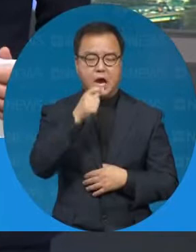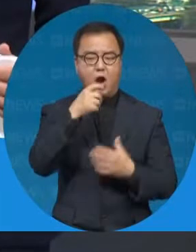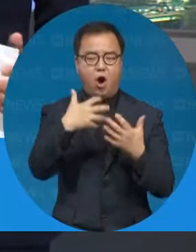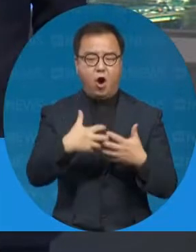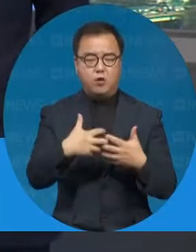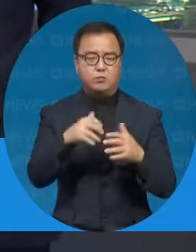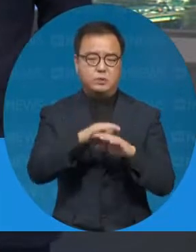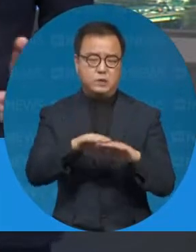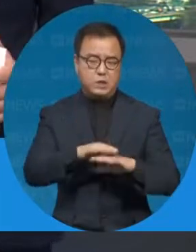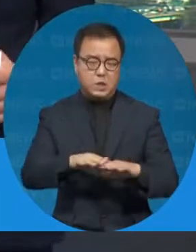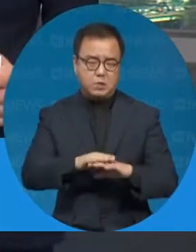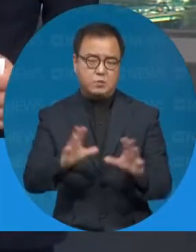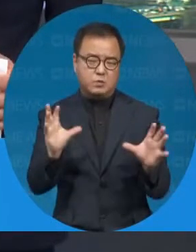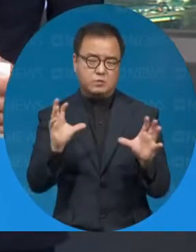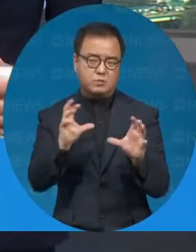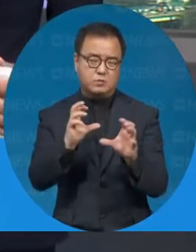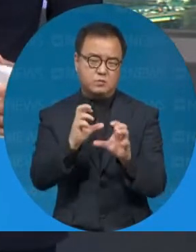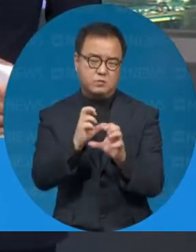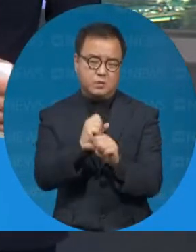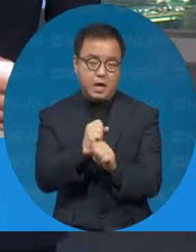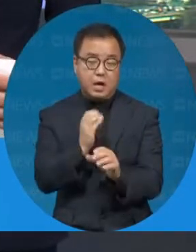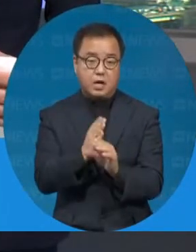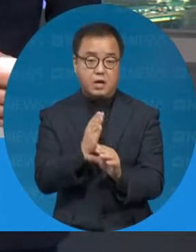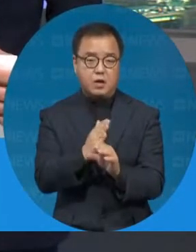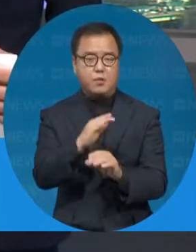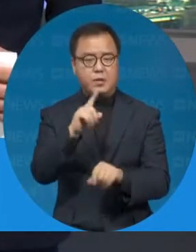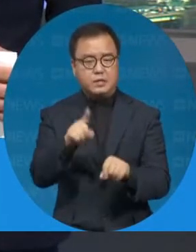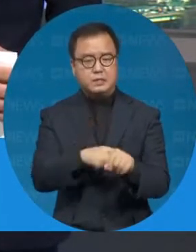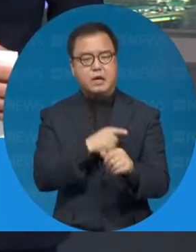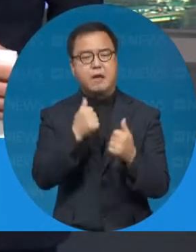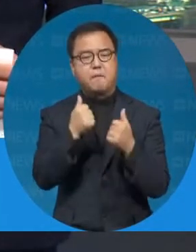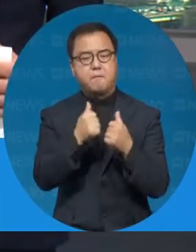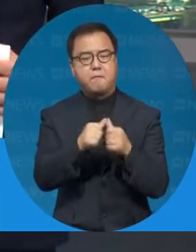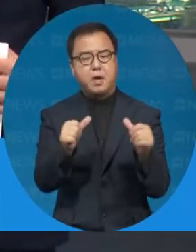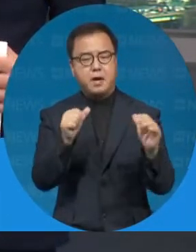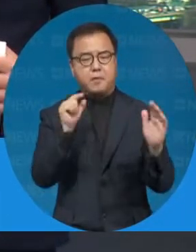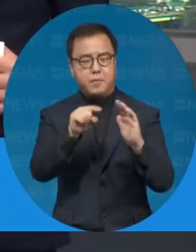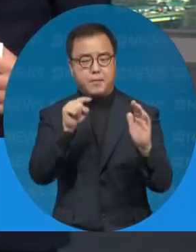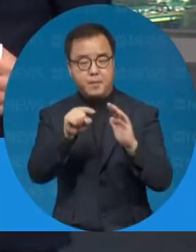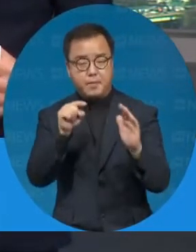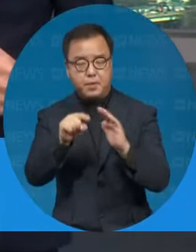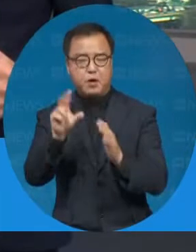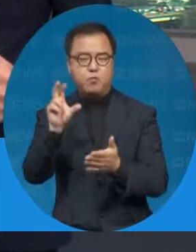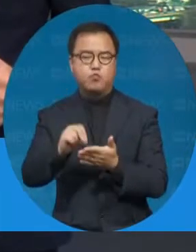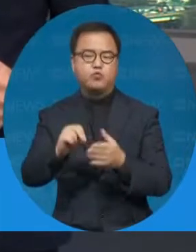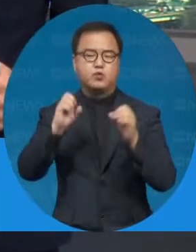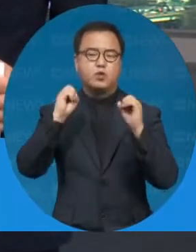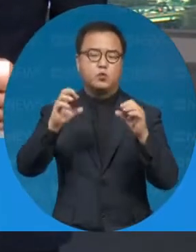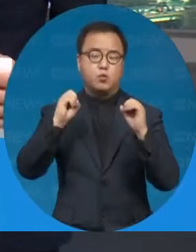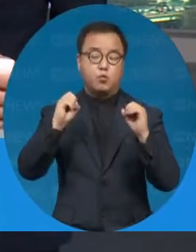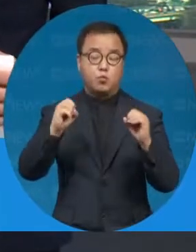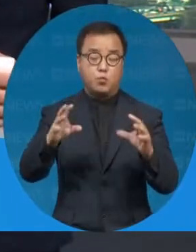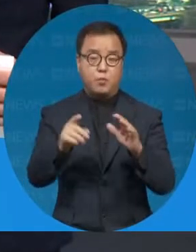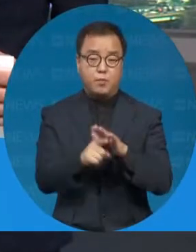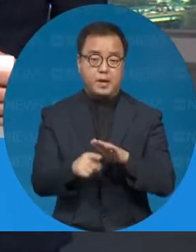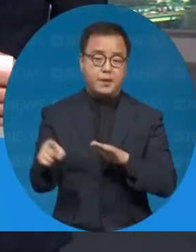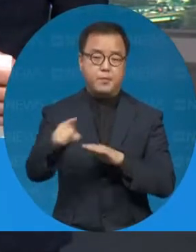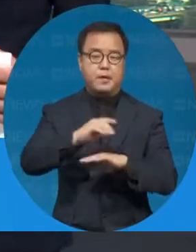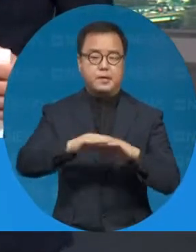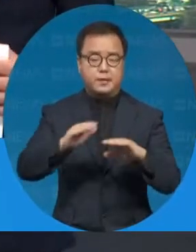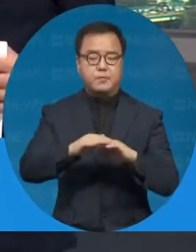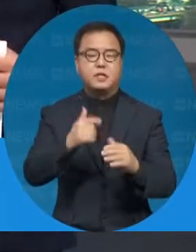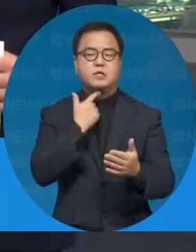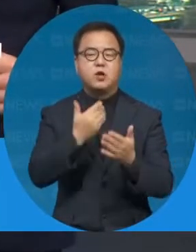이런 환경 파괴 현장을 직접 찾아서 문제의 심각성을 알리고 또 환경 보호를 위해 앞장선 경험을 담은